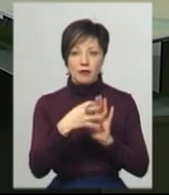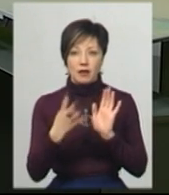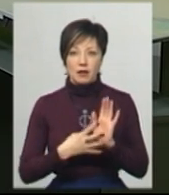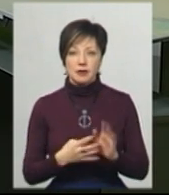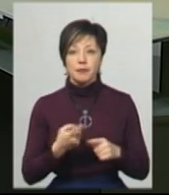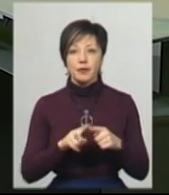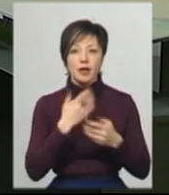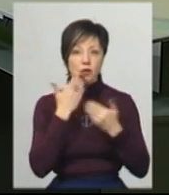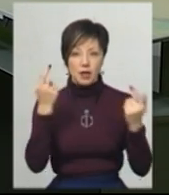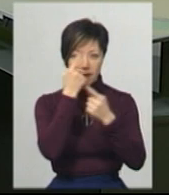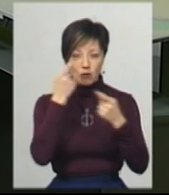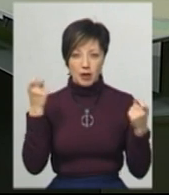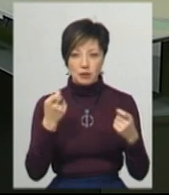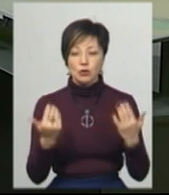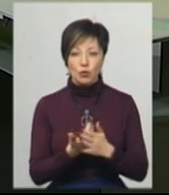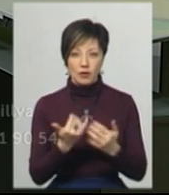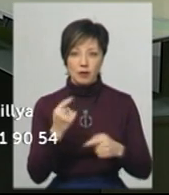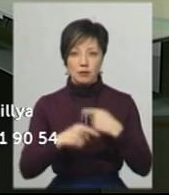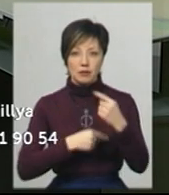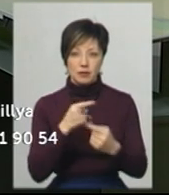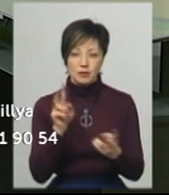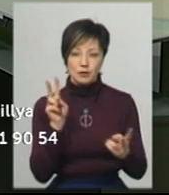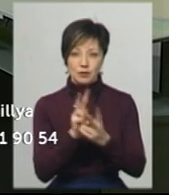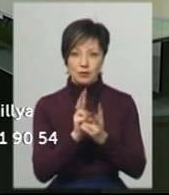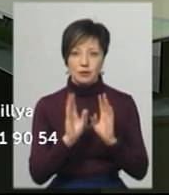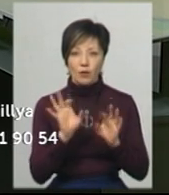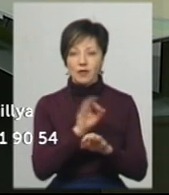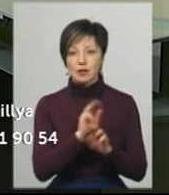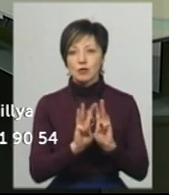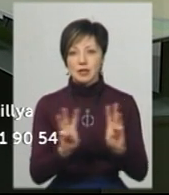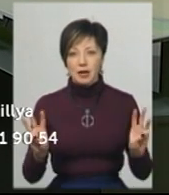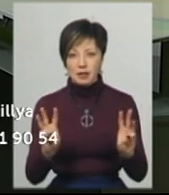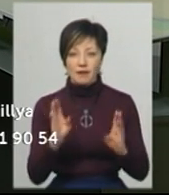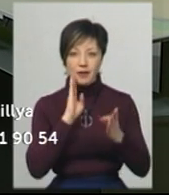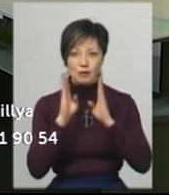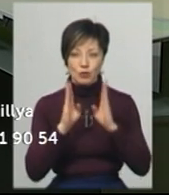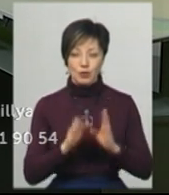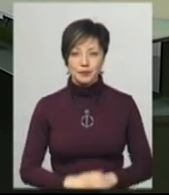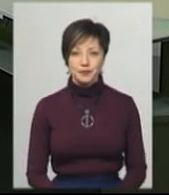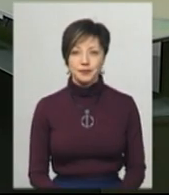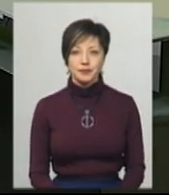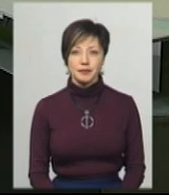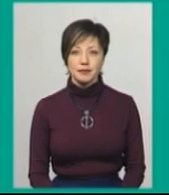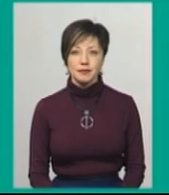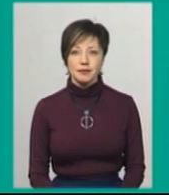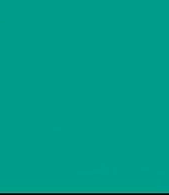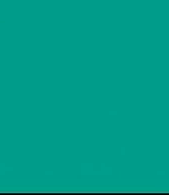1919». Це була остання інформація цього випуску. Більше новин знаходьте на нашому офіційному сайті та на сторінці у Facebook. Побачимось!